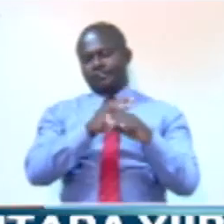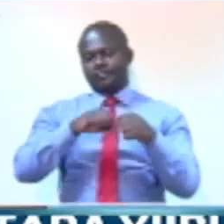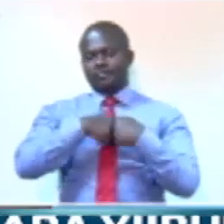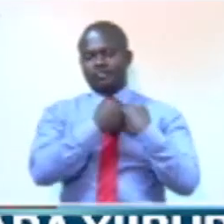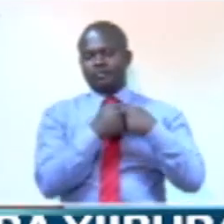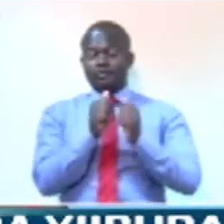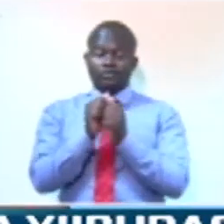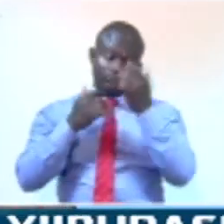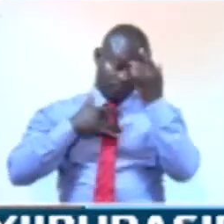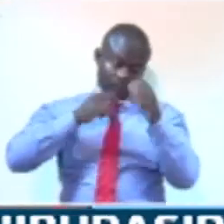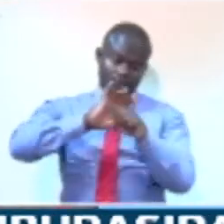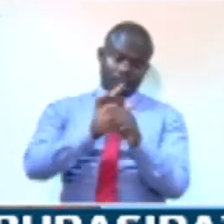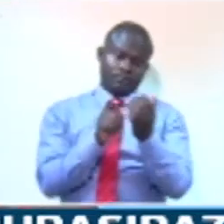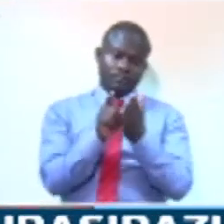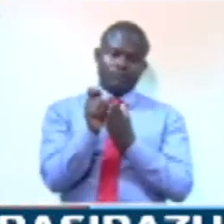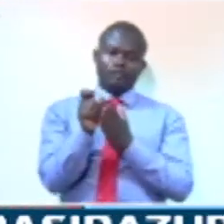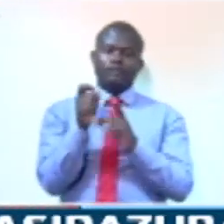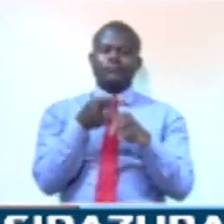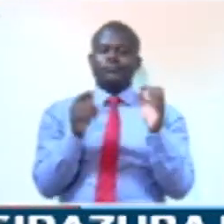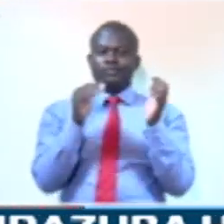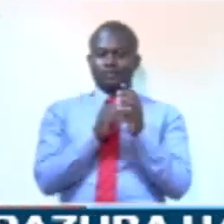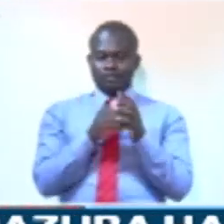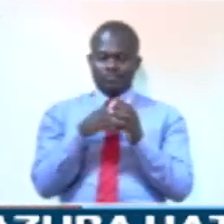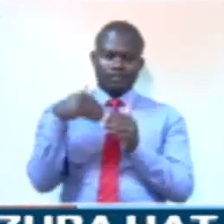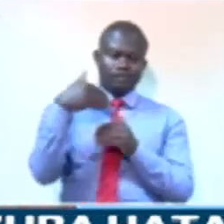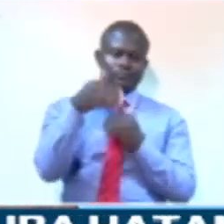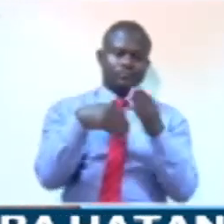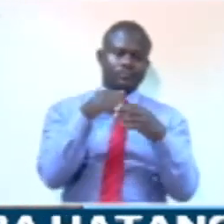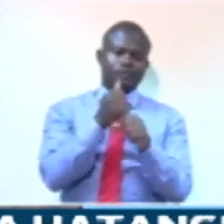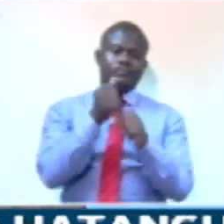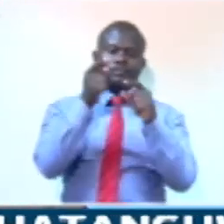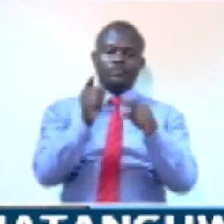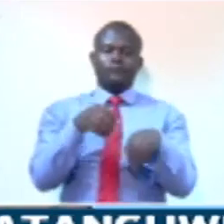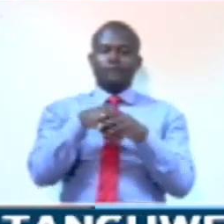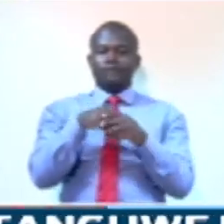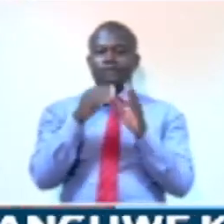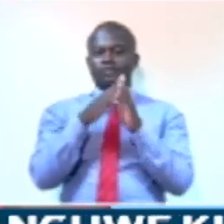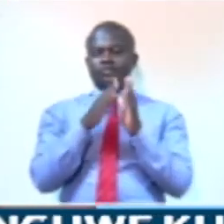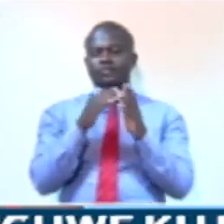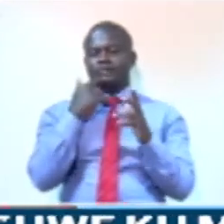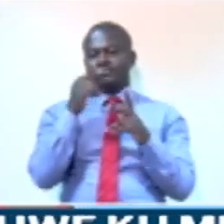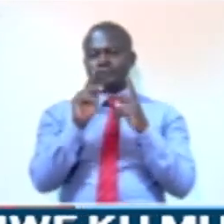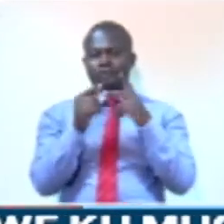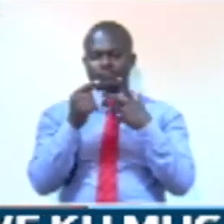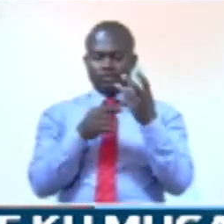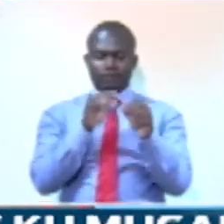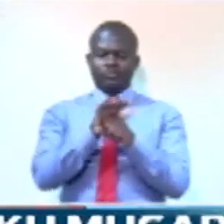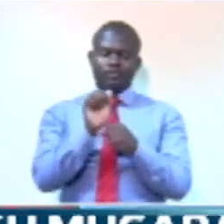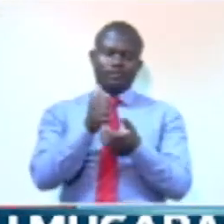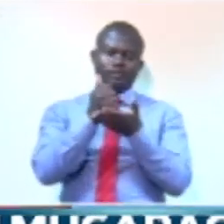cyorezo cya coronavirus, kandi uko tubikora bigera ku mudugudu hari benshi